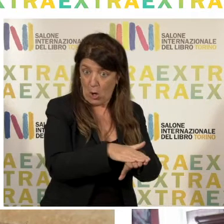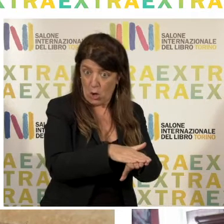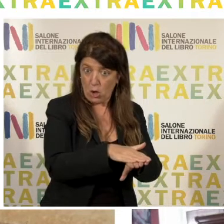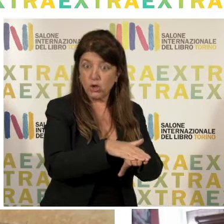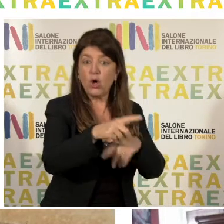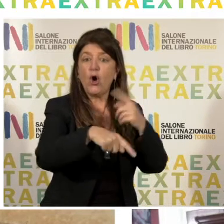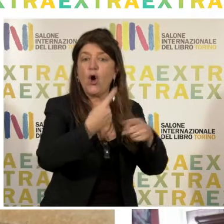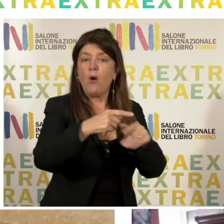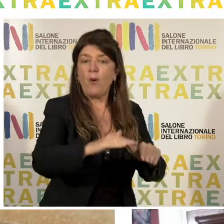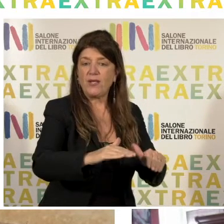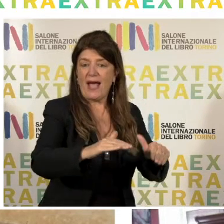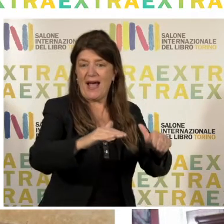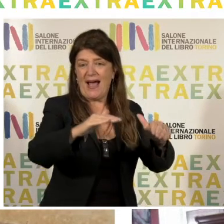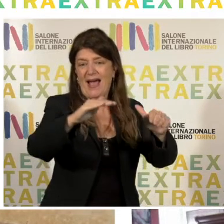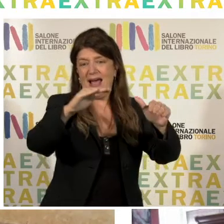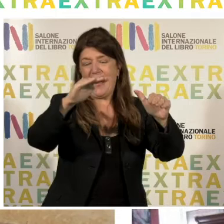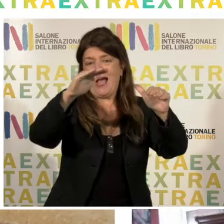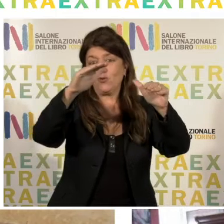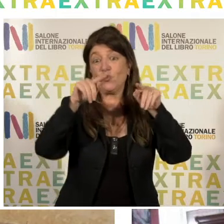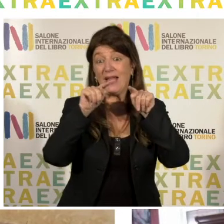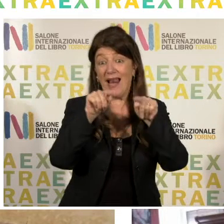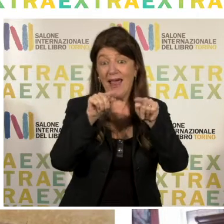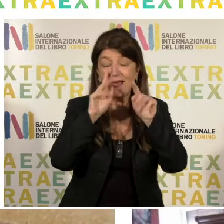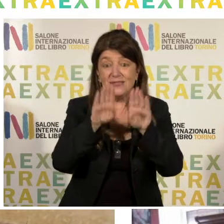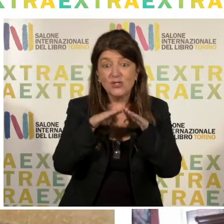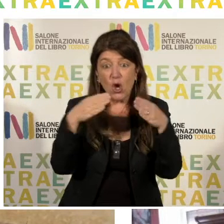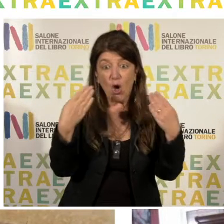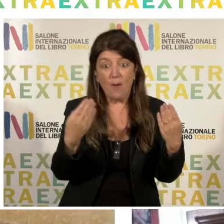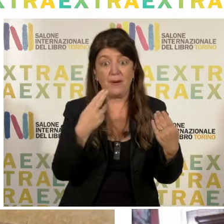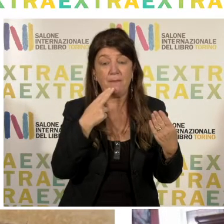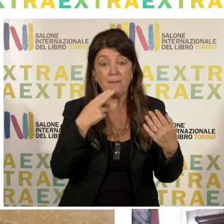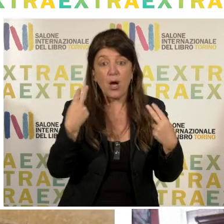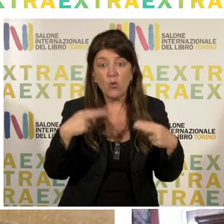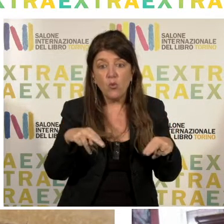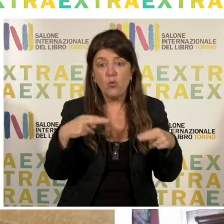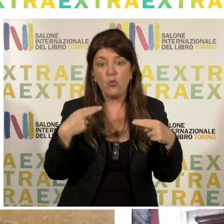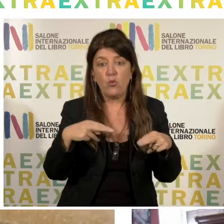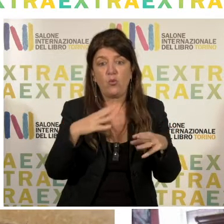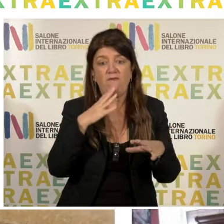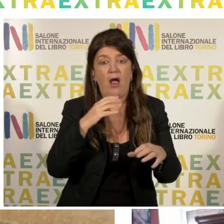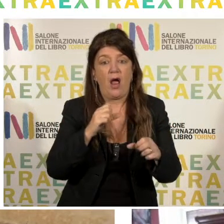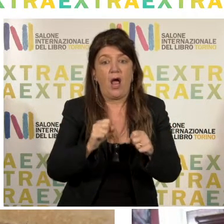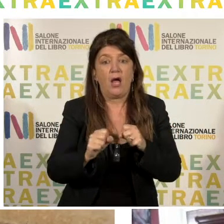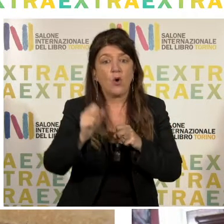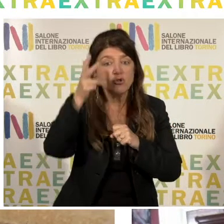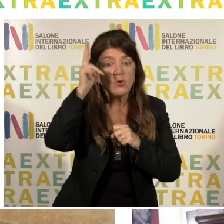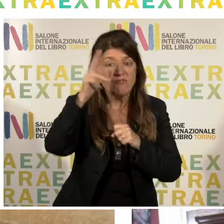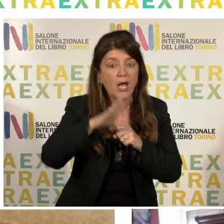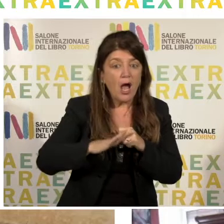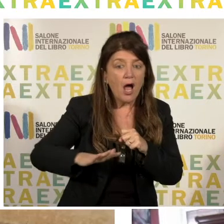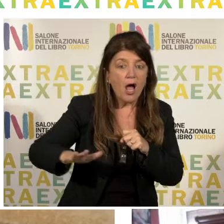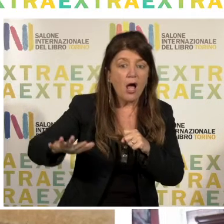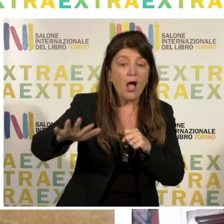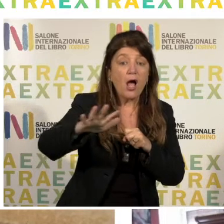scoperto che suo padre era una delle figure pubbliche più importanti della Francia, non solo della